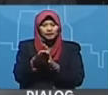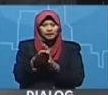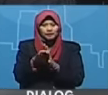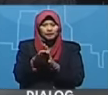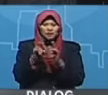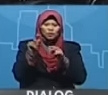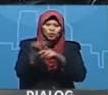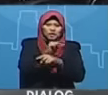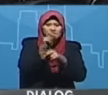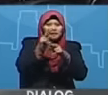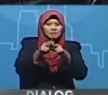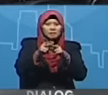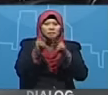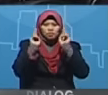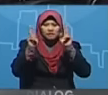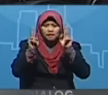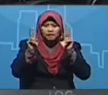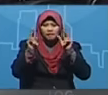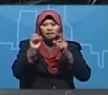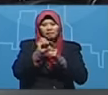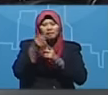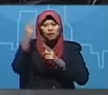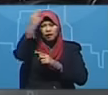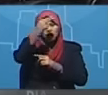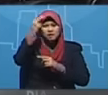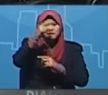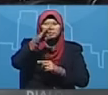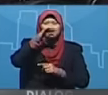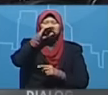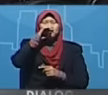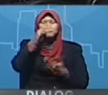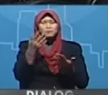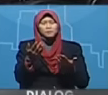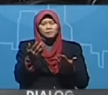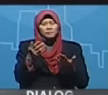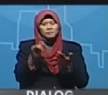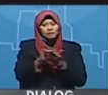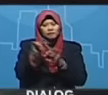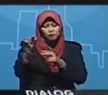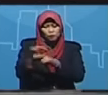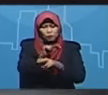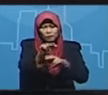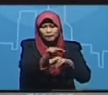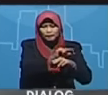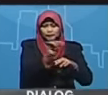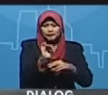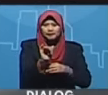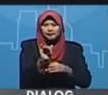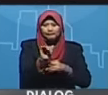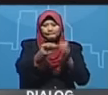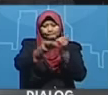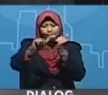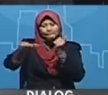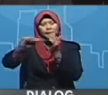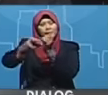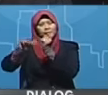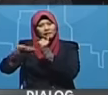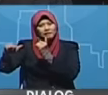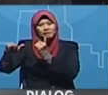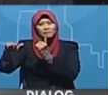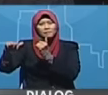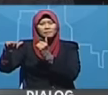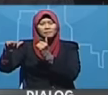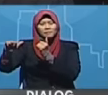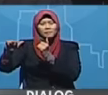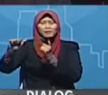nama ustaz, Tok Haji, Tok Haji, dan banyak mereka ni melaksanakan apa ni kempen mereka ni, promosi mereka